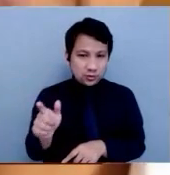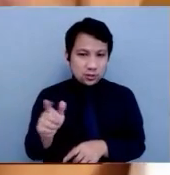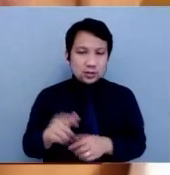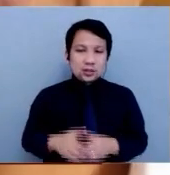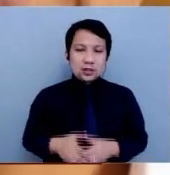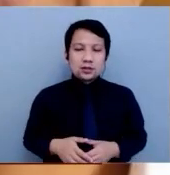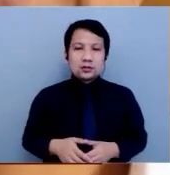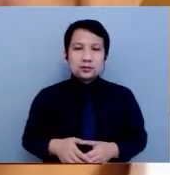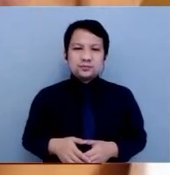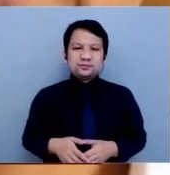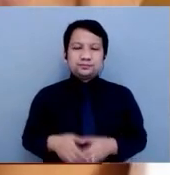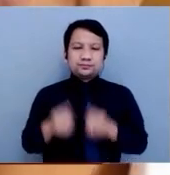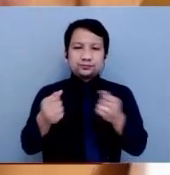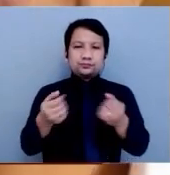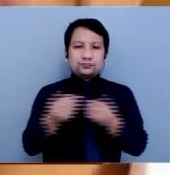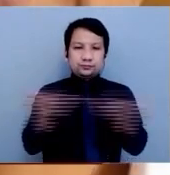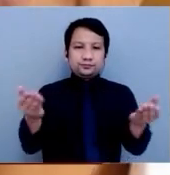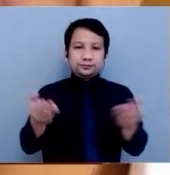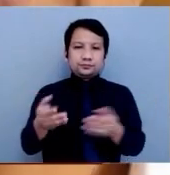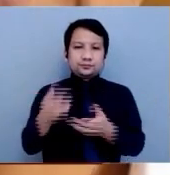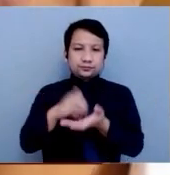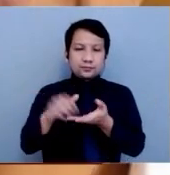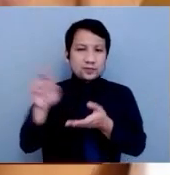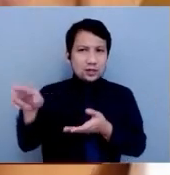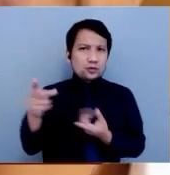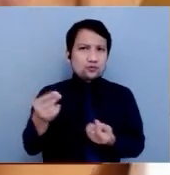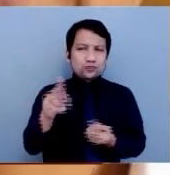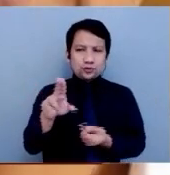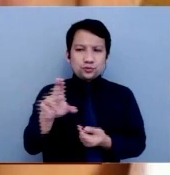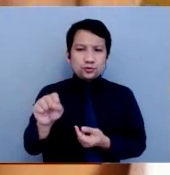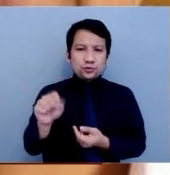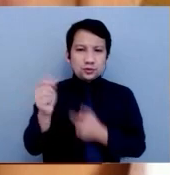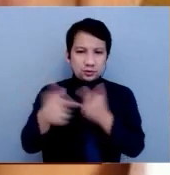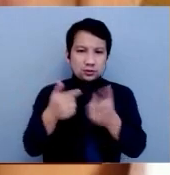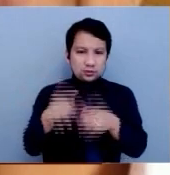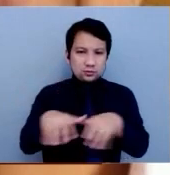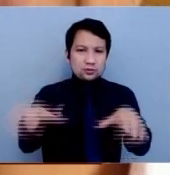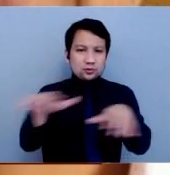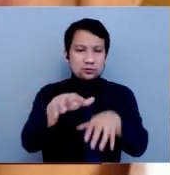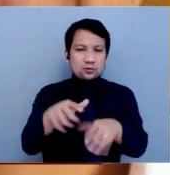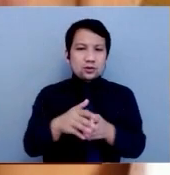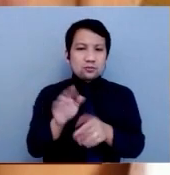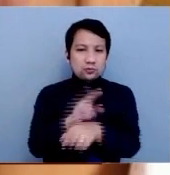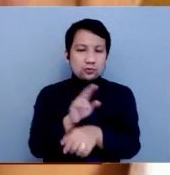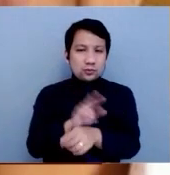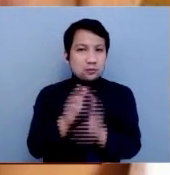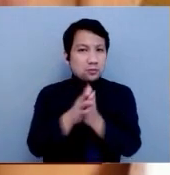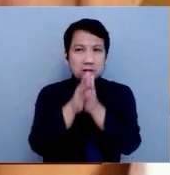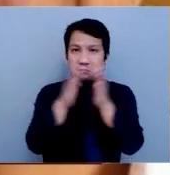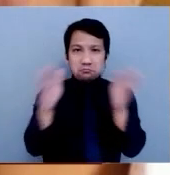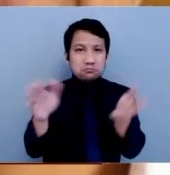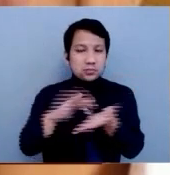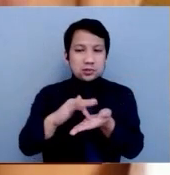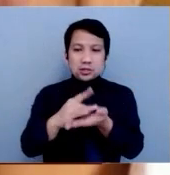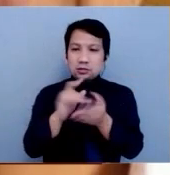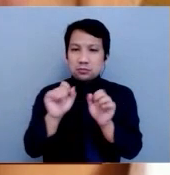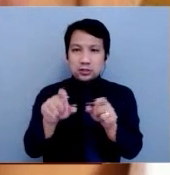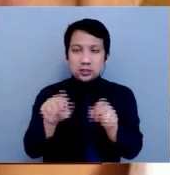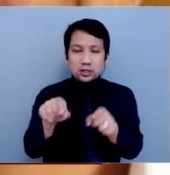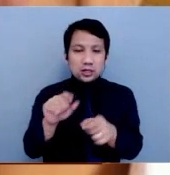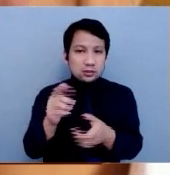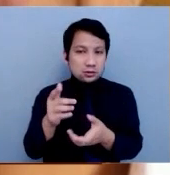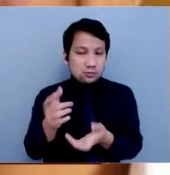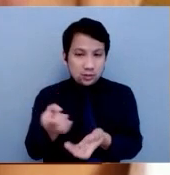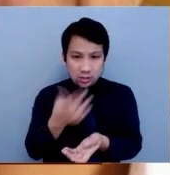This strategy is now being practiced in the US and globally. The use of big pharmacies and private sector clinics and the